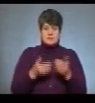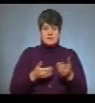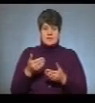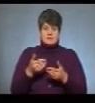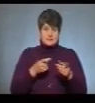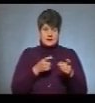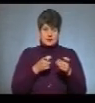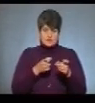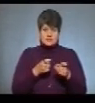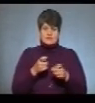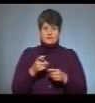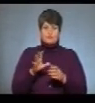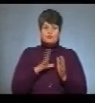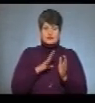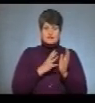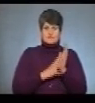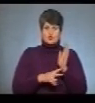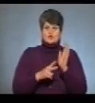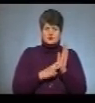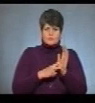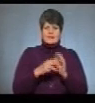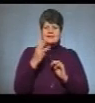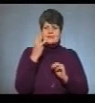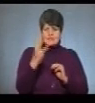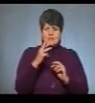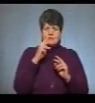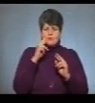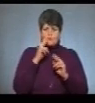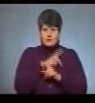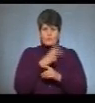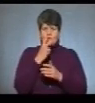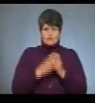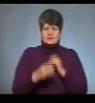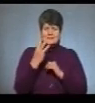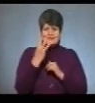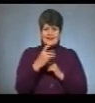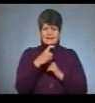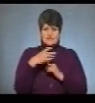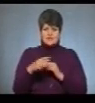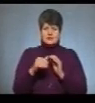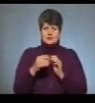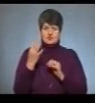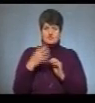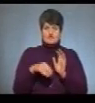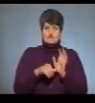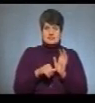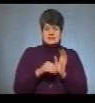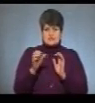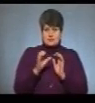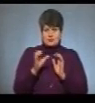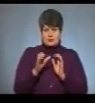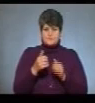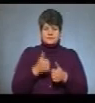Олена Підгрушна фінішувала 97-ю з трьома промахами, програючи у 3 хвилини 46 секунд. Зазначу, у спринті на